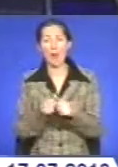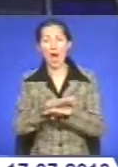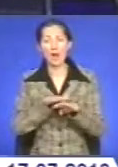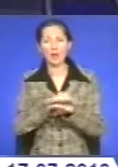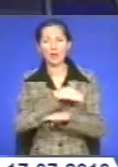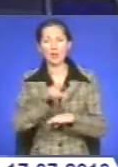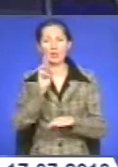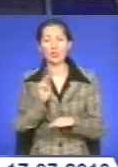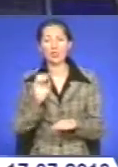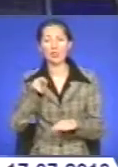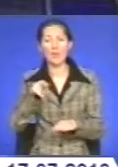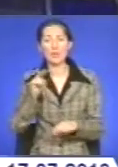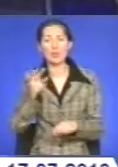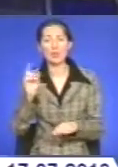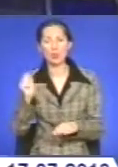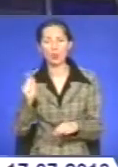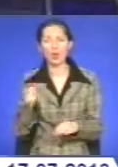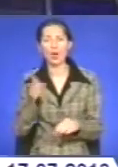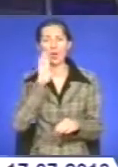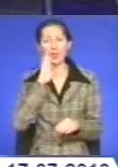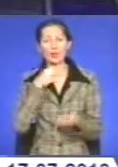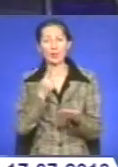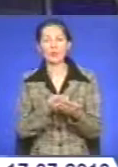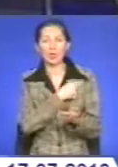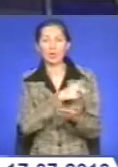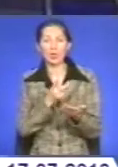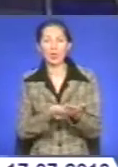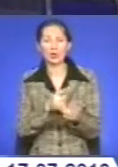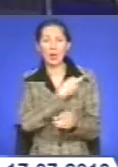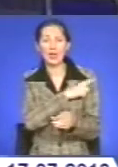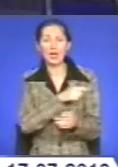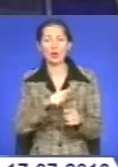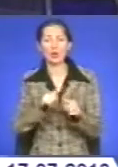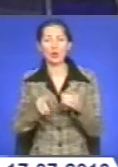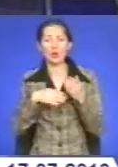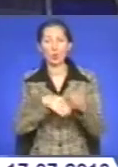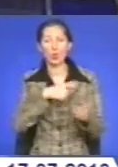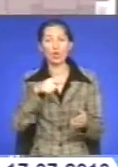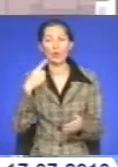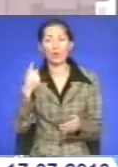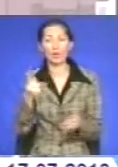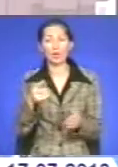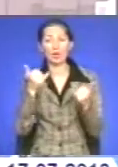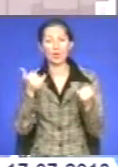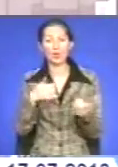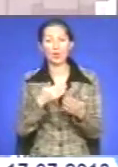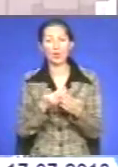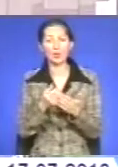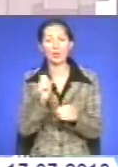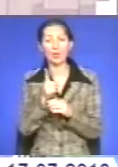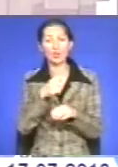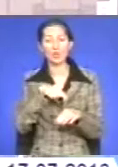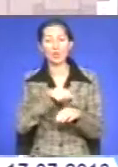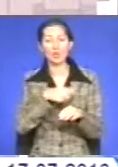Потерпілу шпиталізовано у Тернопільську комунальну міську лікарню швидкої допомоги номер 1. Сьогодні близько 11